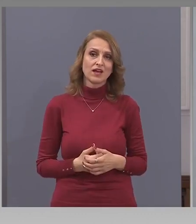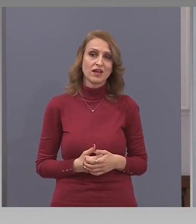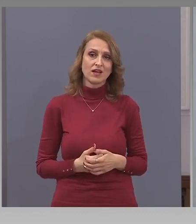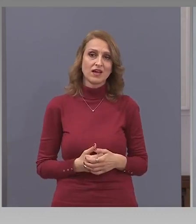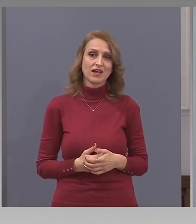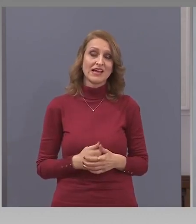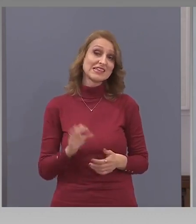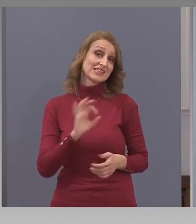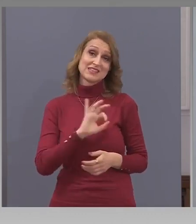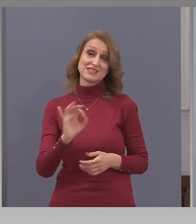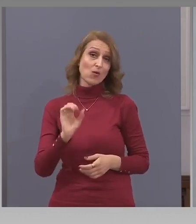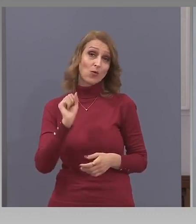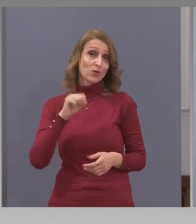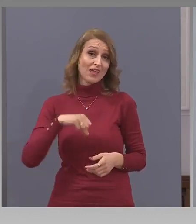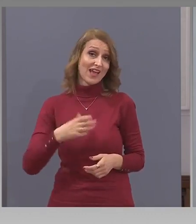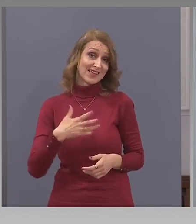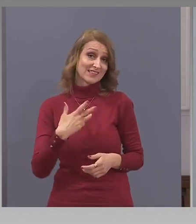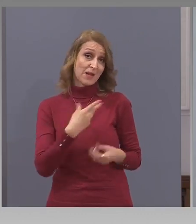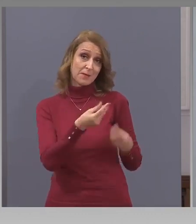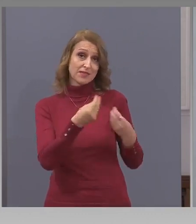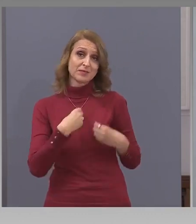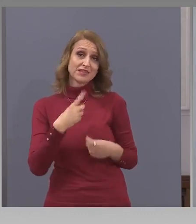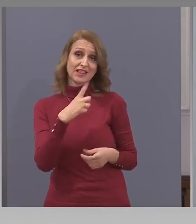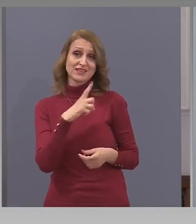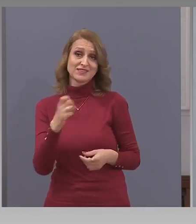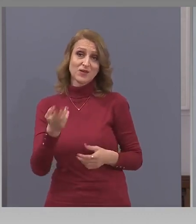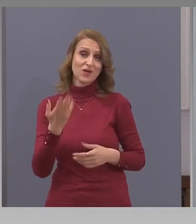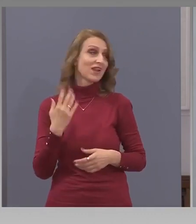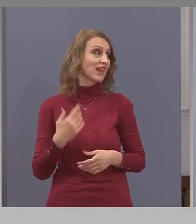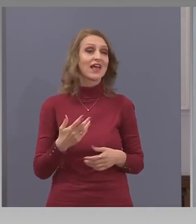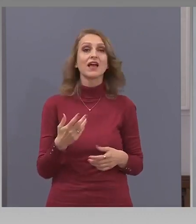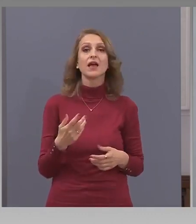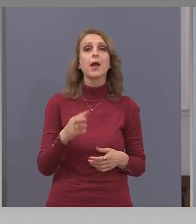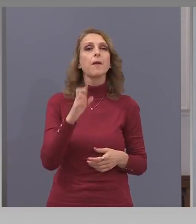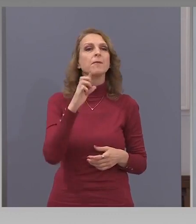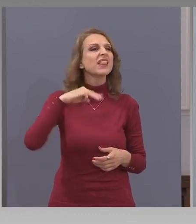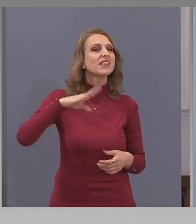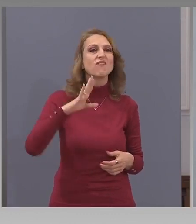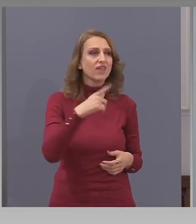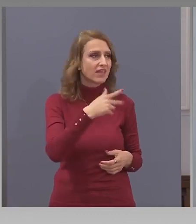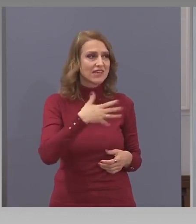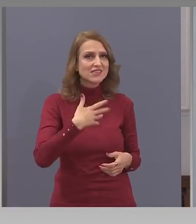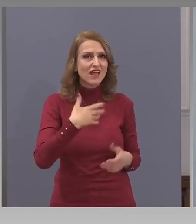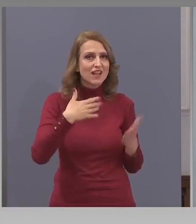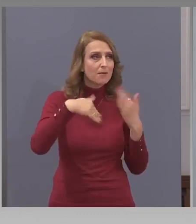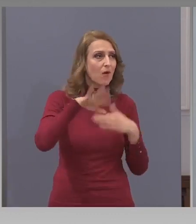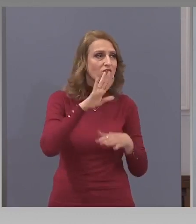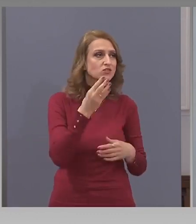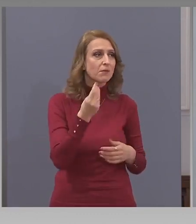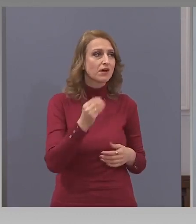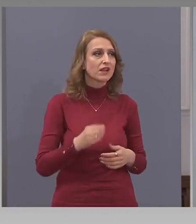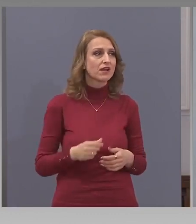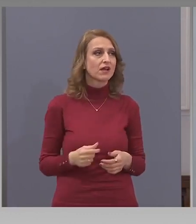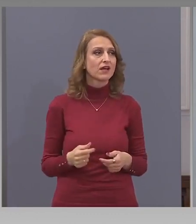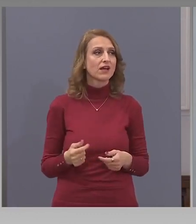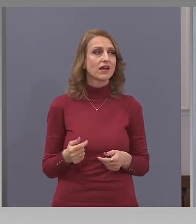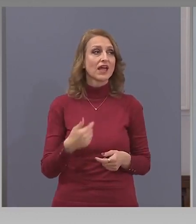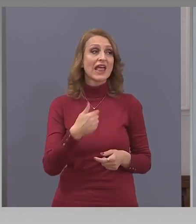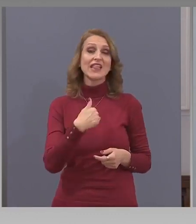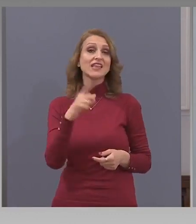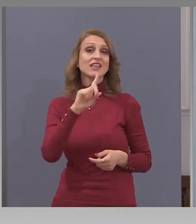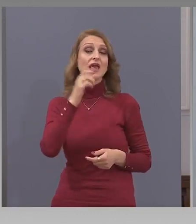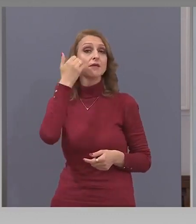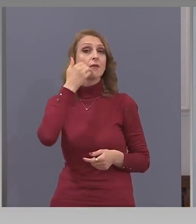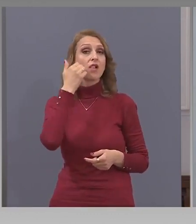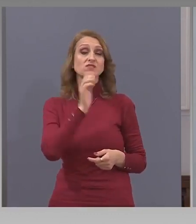Със сигурност да. Сигурно да. Бите ви искат ли повече пари? Сигурно искат. Ние не ползваме ваши